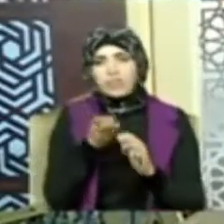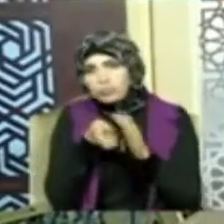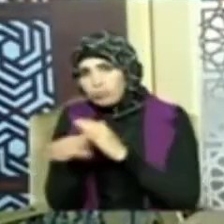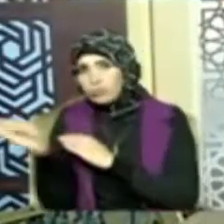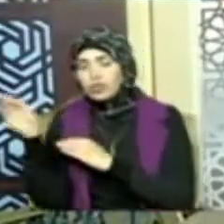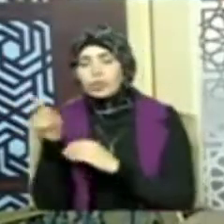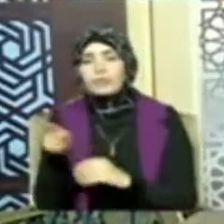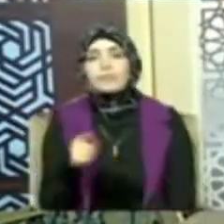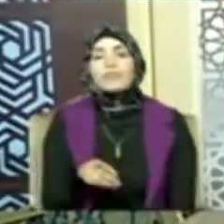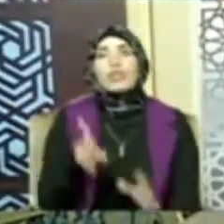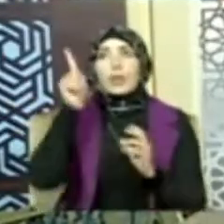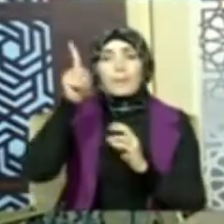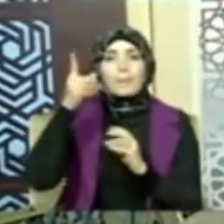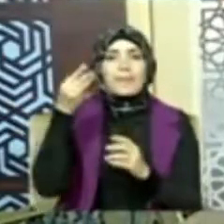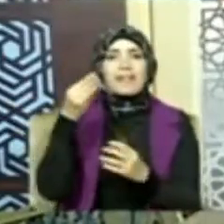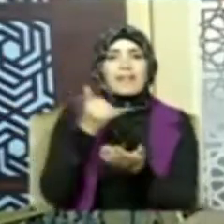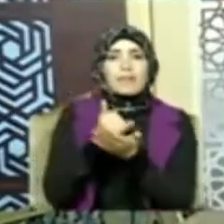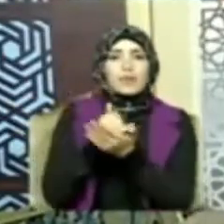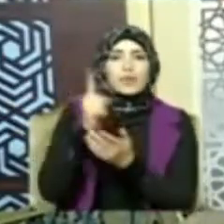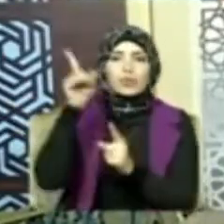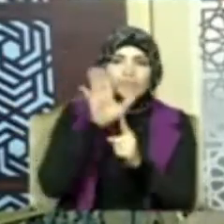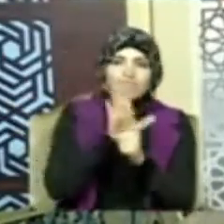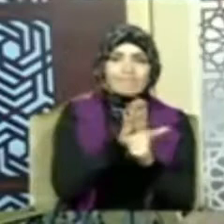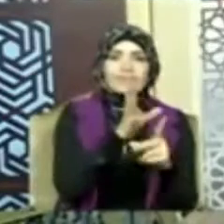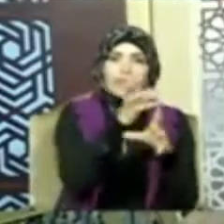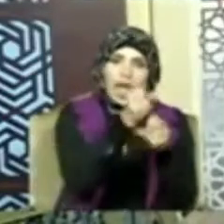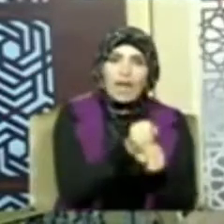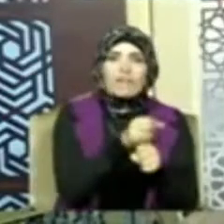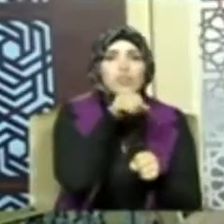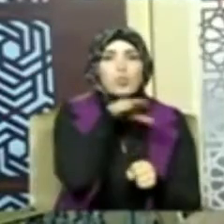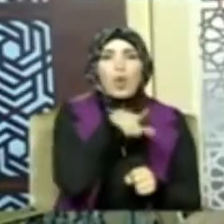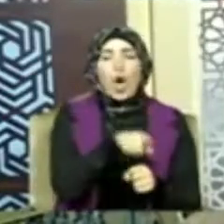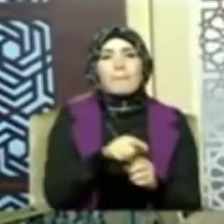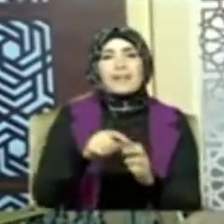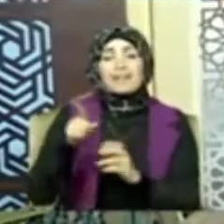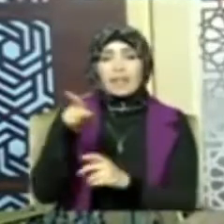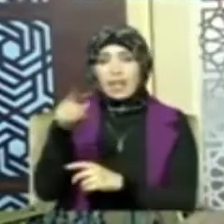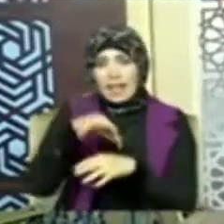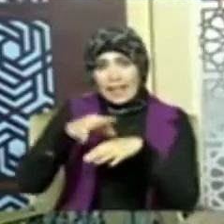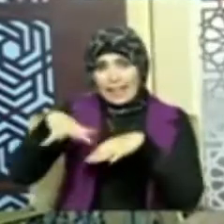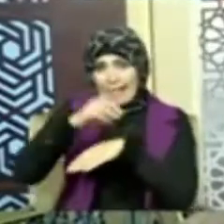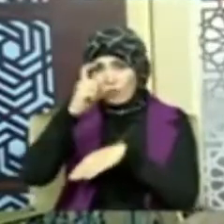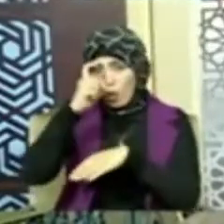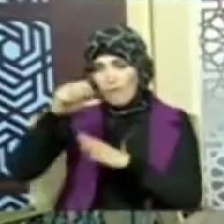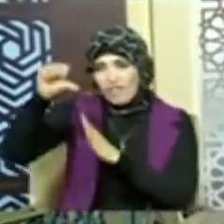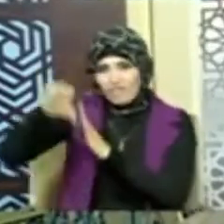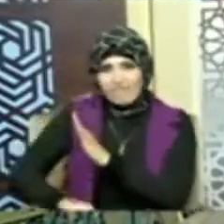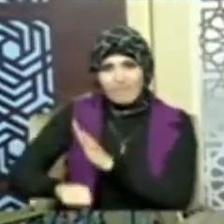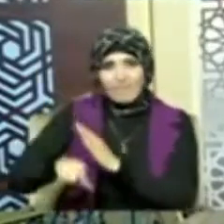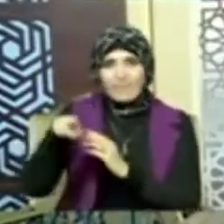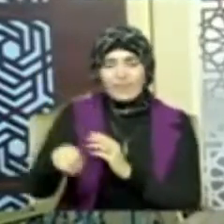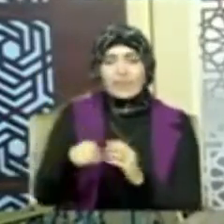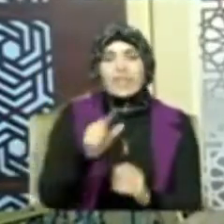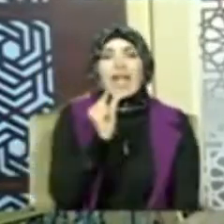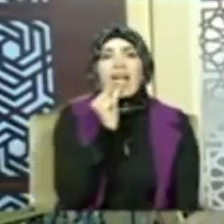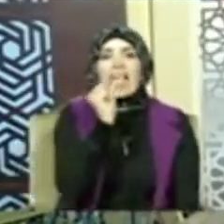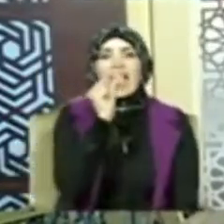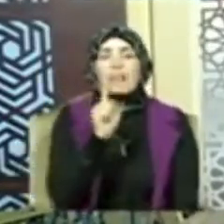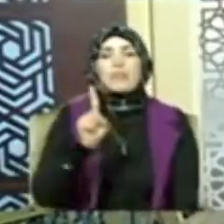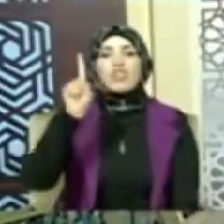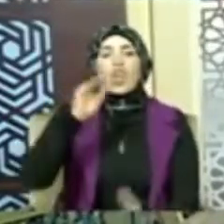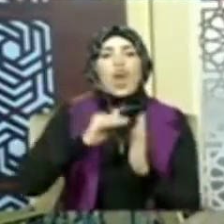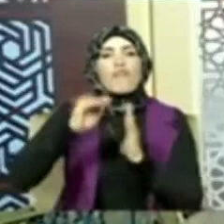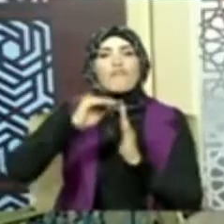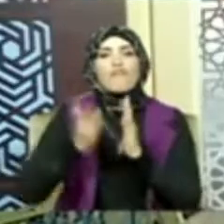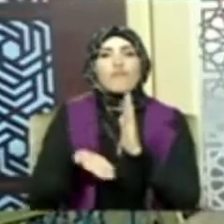كفروا السفلى، عدهم خائبين. وكلمة الله بالاستئناف، لم يقل وجعل